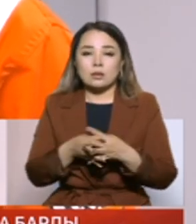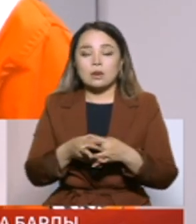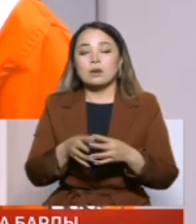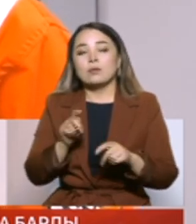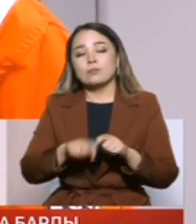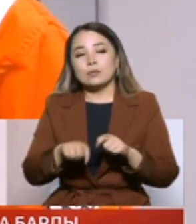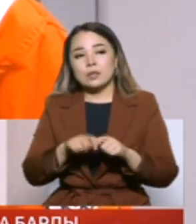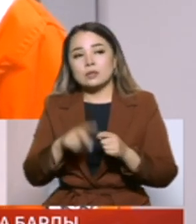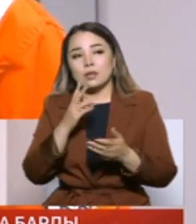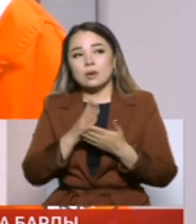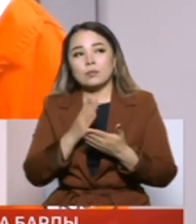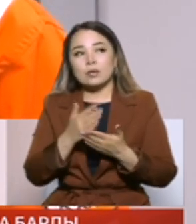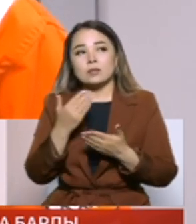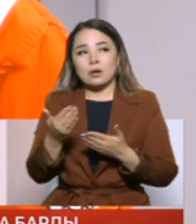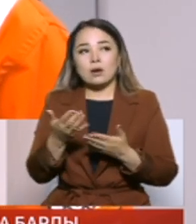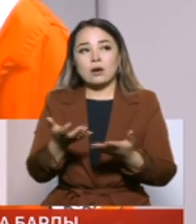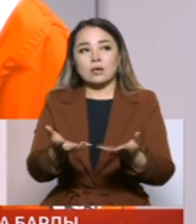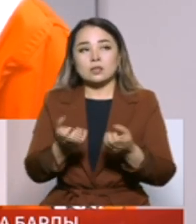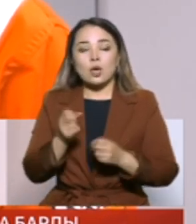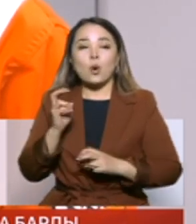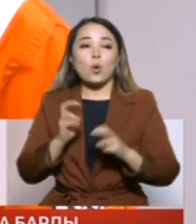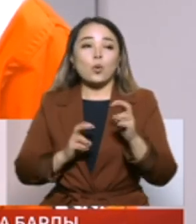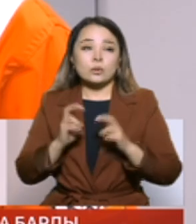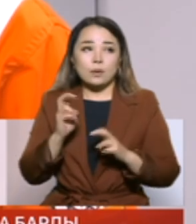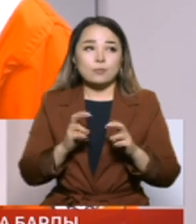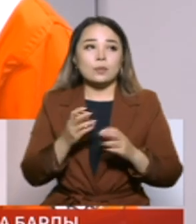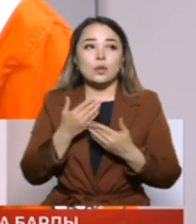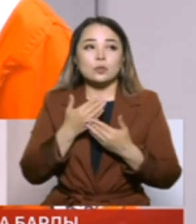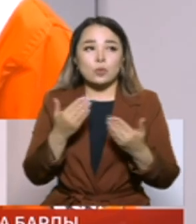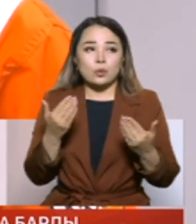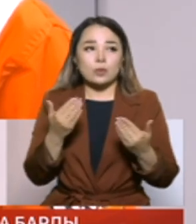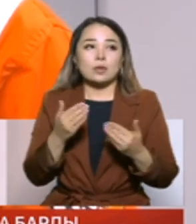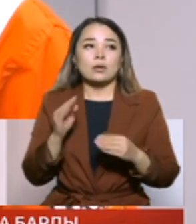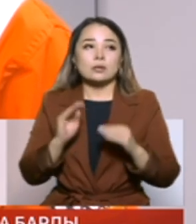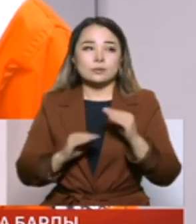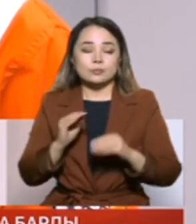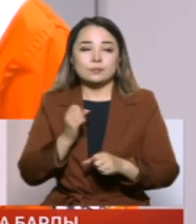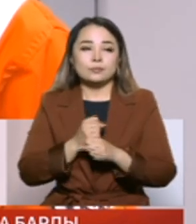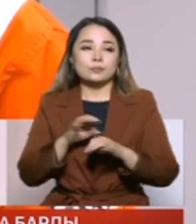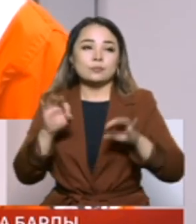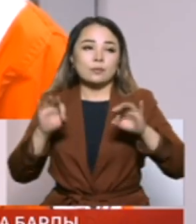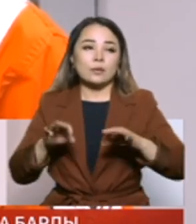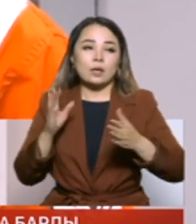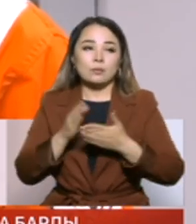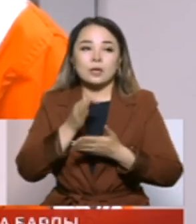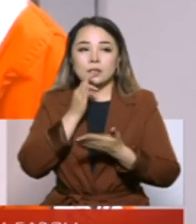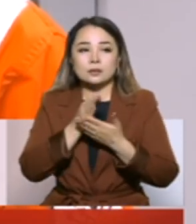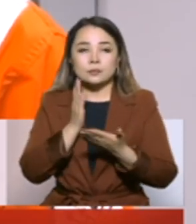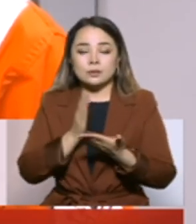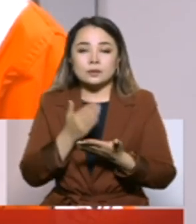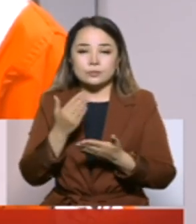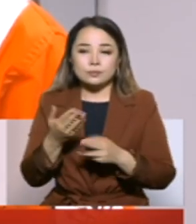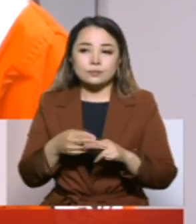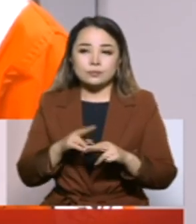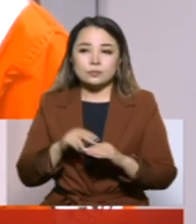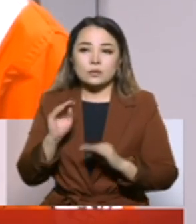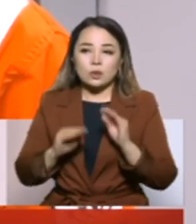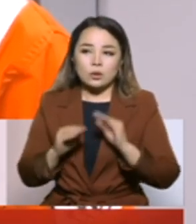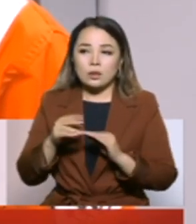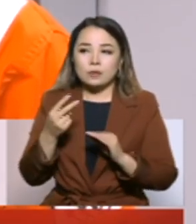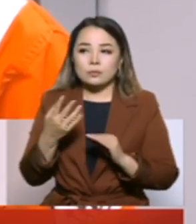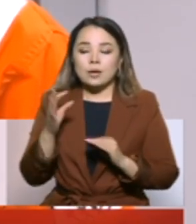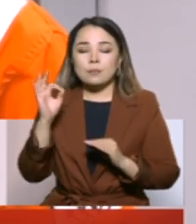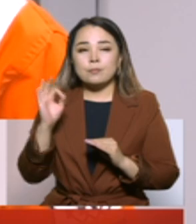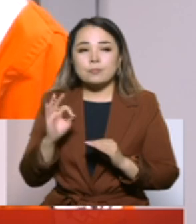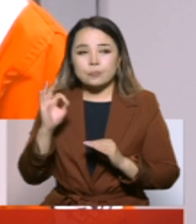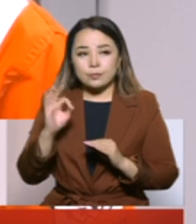Флотациядан алынған өнім соңғы концентрат есептеледі. Концентраттың құрамында